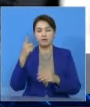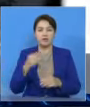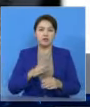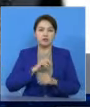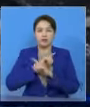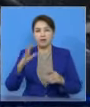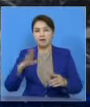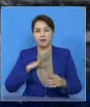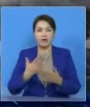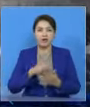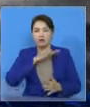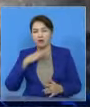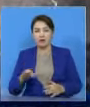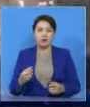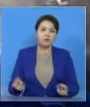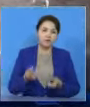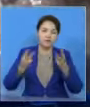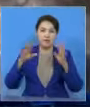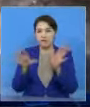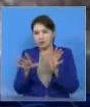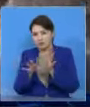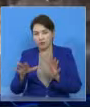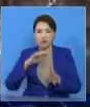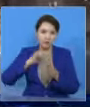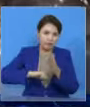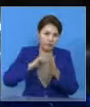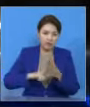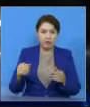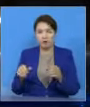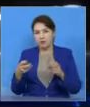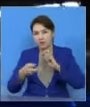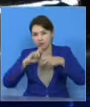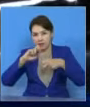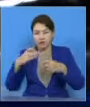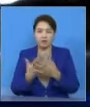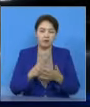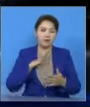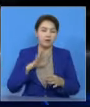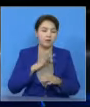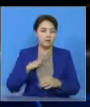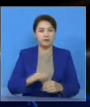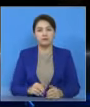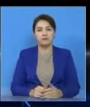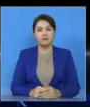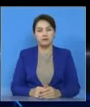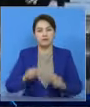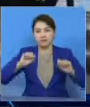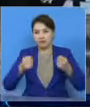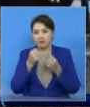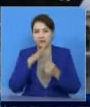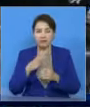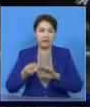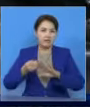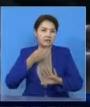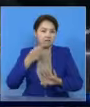құшты. Көп жағдайда қызыл жалын электр жабдықтарын монтаждау, отты дұрыс пайдаланбау кезінде тұтанып жатады. Қыстың жайын ерте